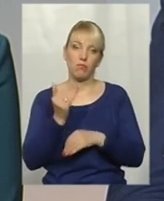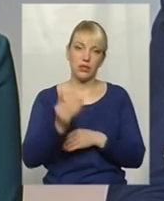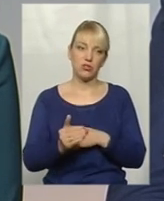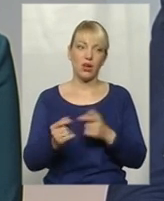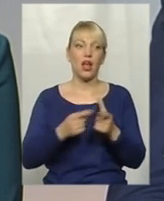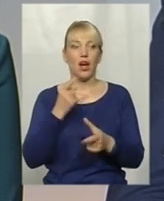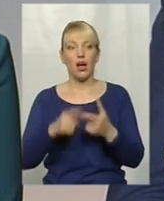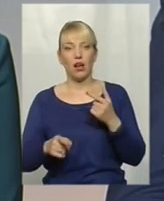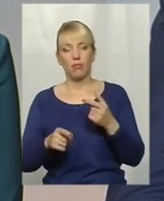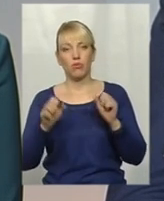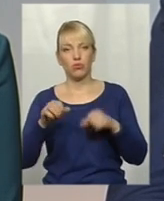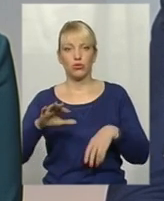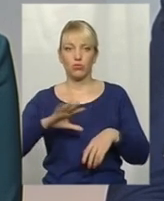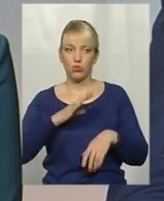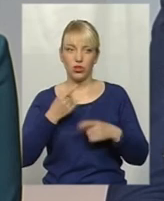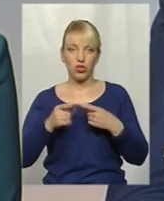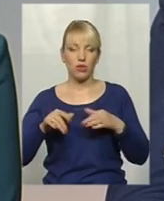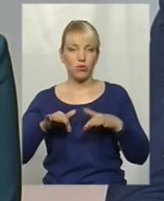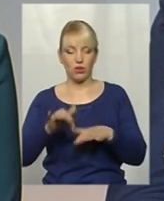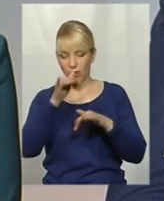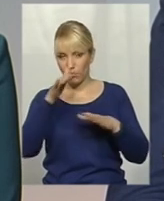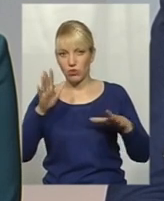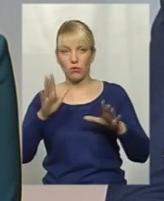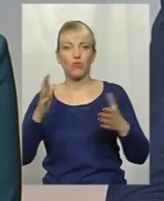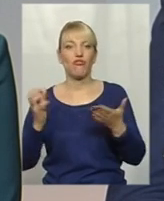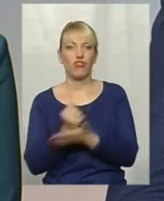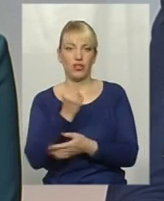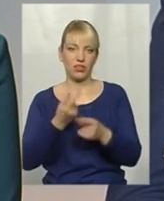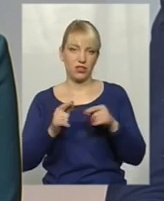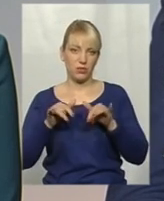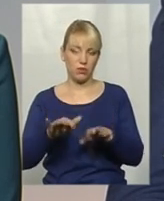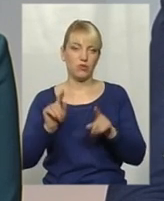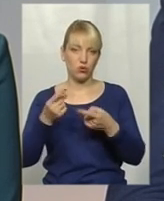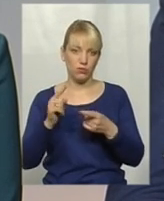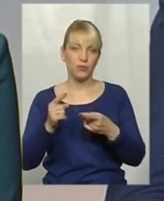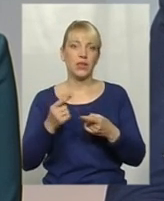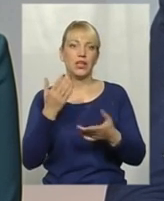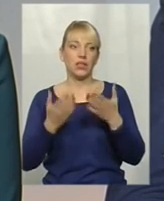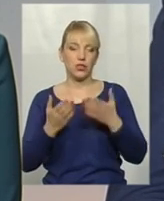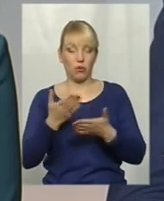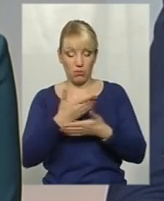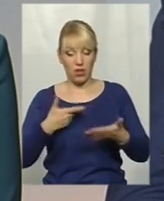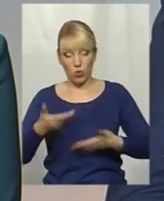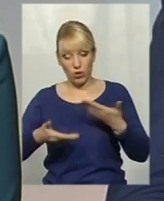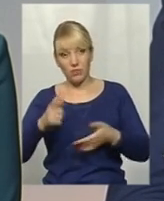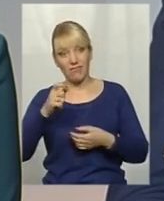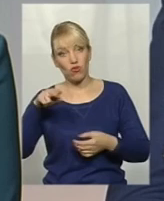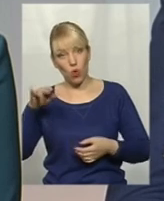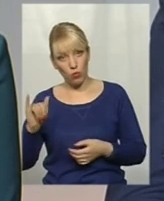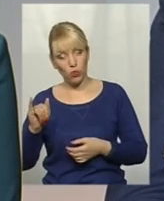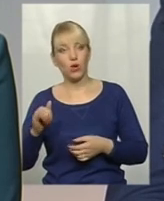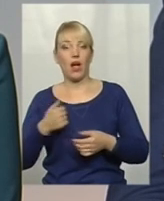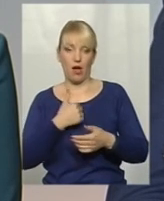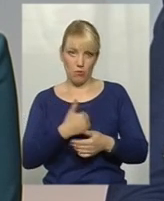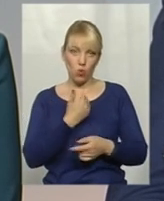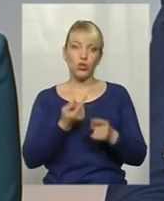або може бути інша процедура, і вже неможливо зрозуміти цього досягти. Тому дійсно, якщо ми рухаємося в Європу, а ми хочемо цього і це